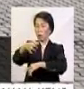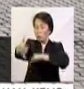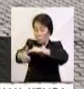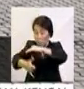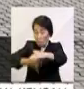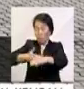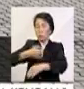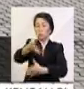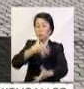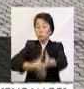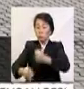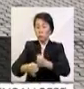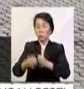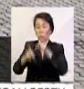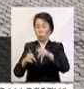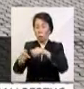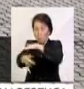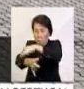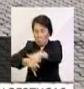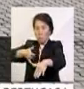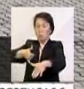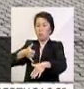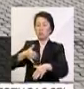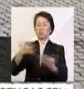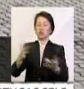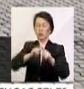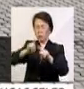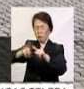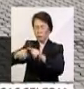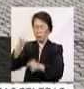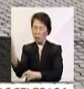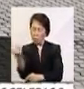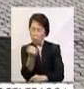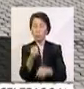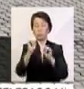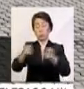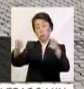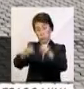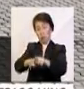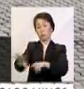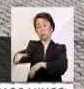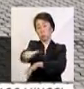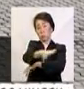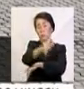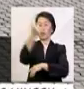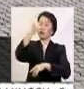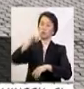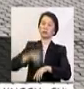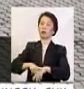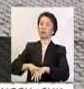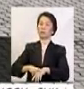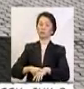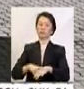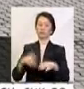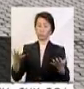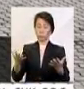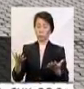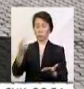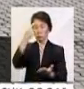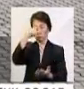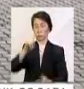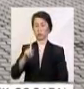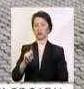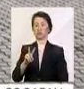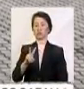pencerobohan nelayan dan pendatang asing dan pelbagai lagi jenayah boleh berlaku bila-bila masa. Nazaruddin Abu Zamil, pastinya